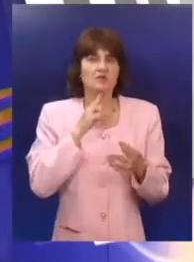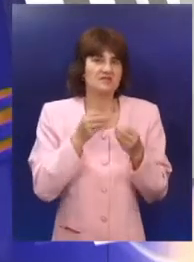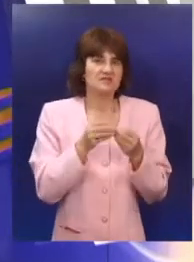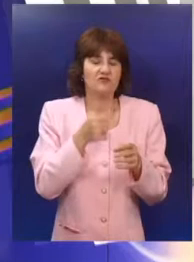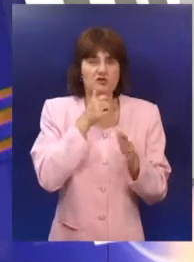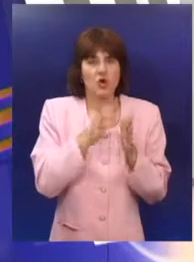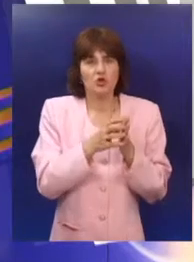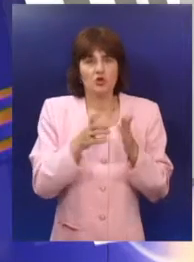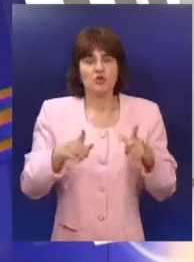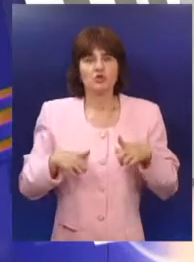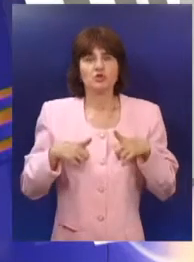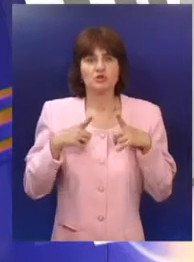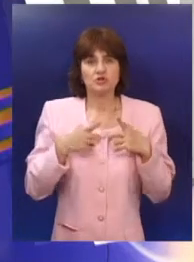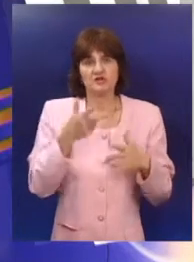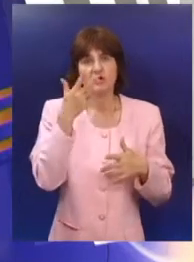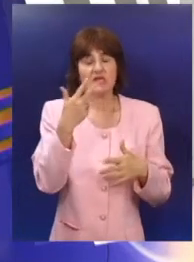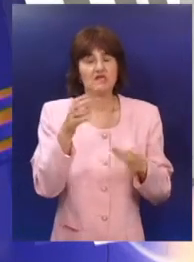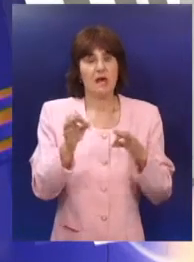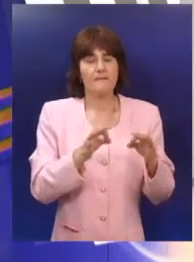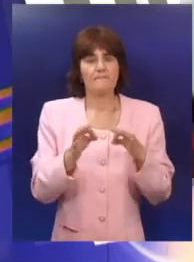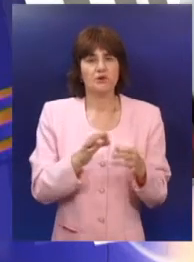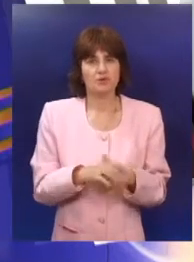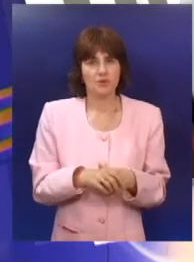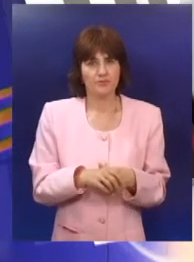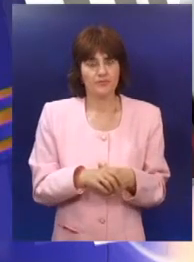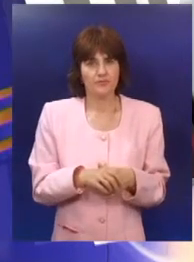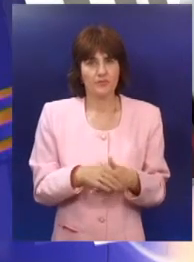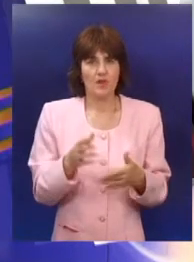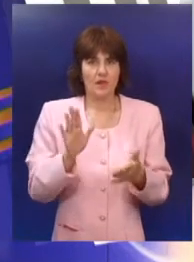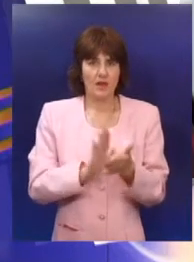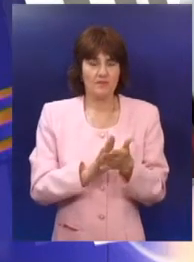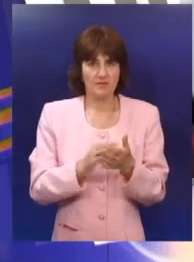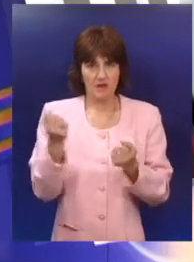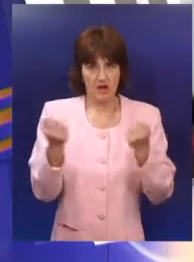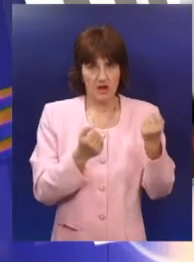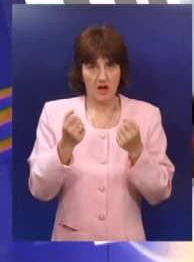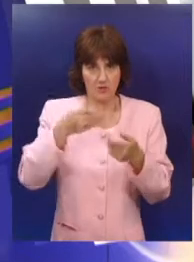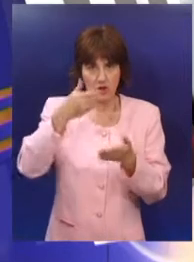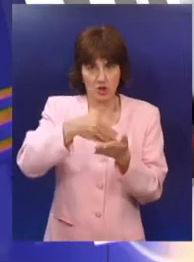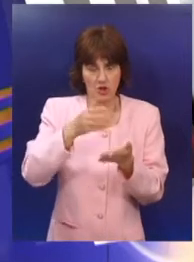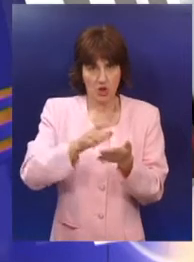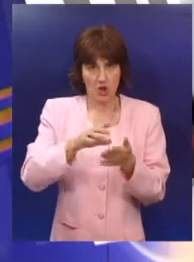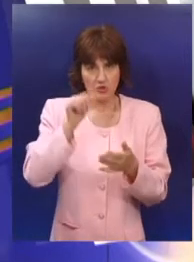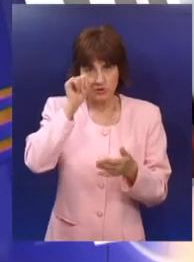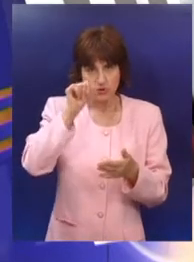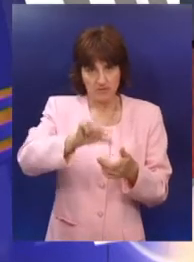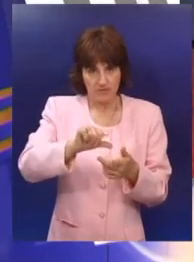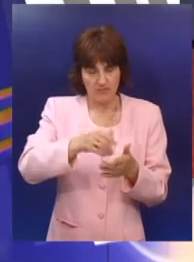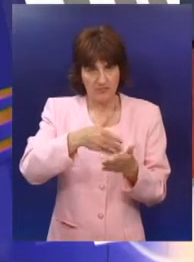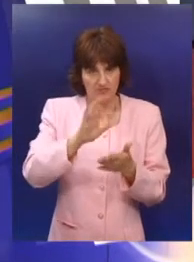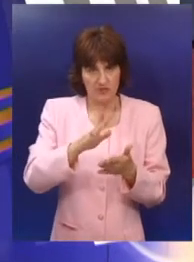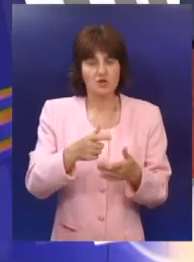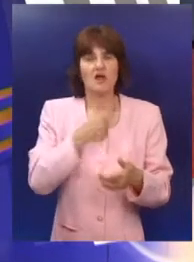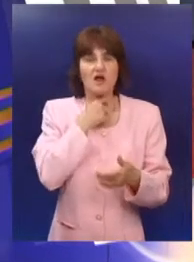gareži, što motoru produžava životni vek za 30%. Iako automobil troši 10% više goriva kada se vozi na